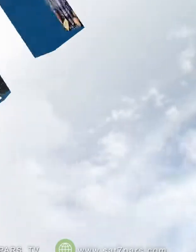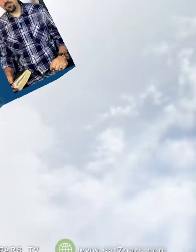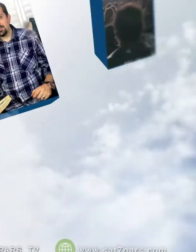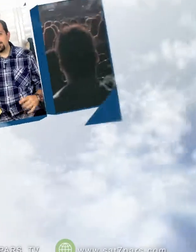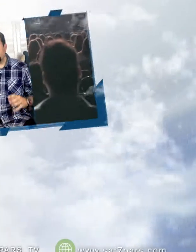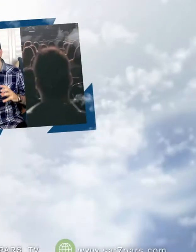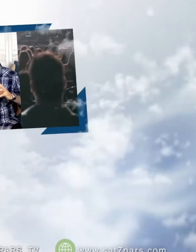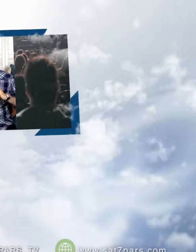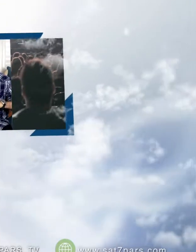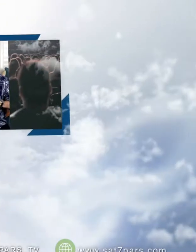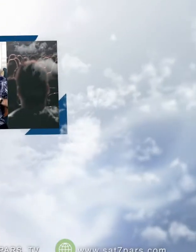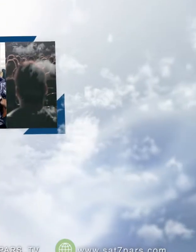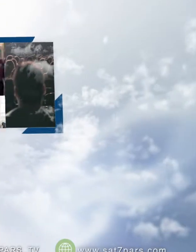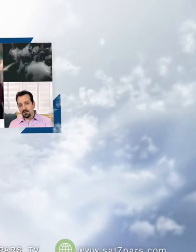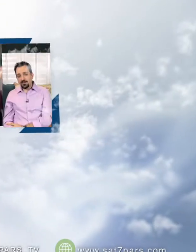موسیقی